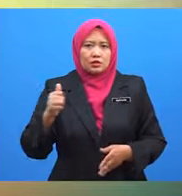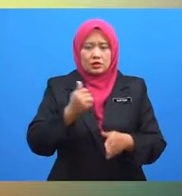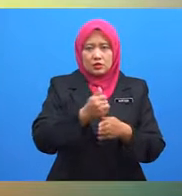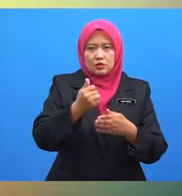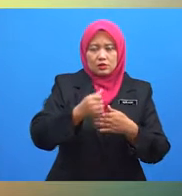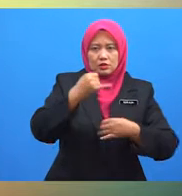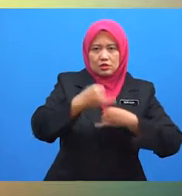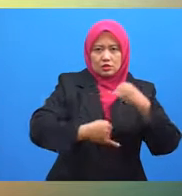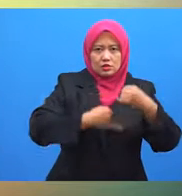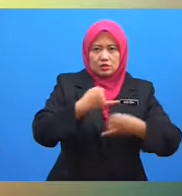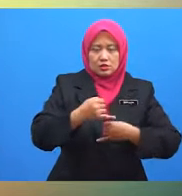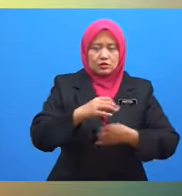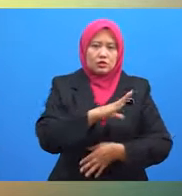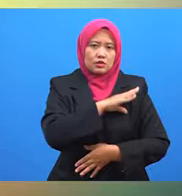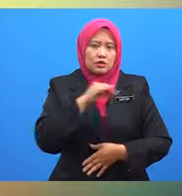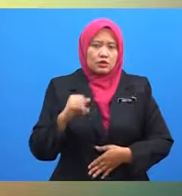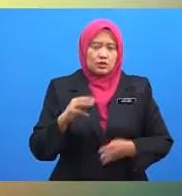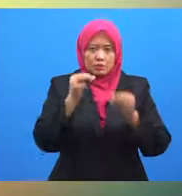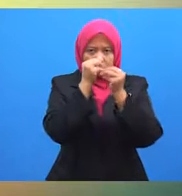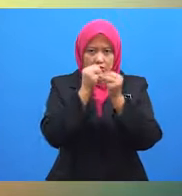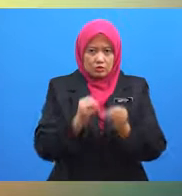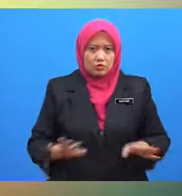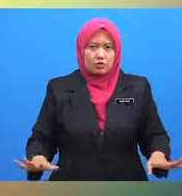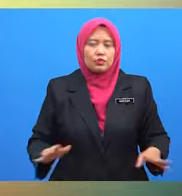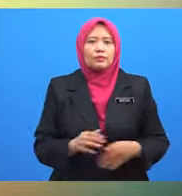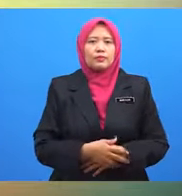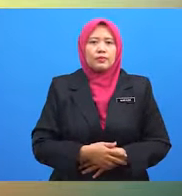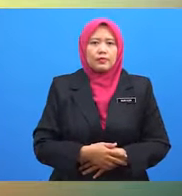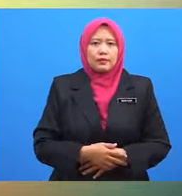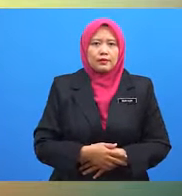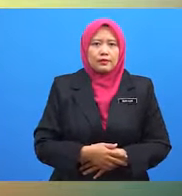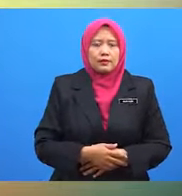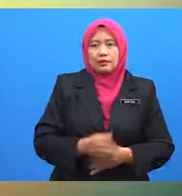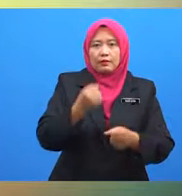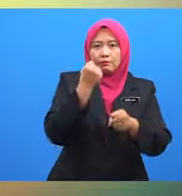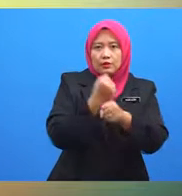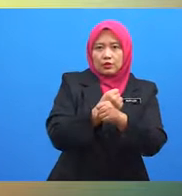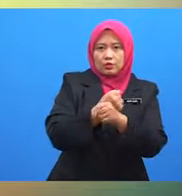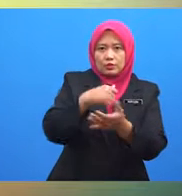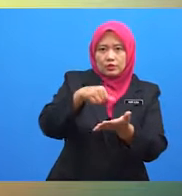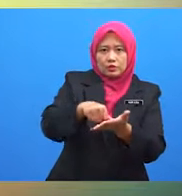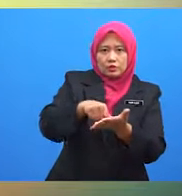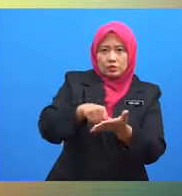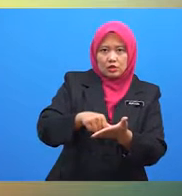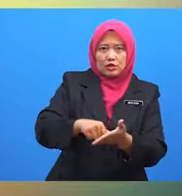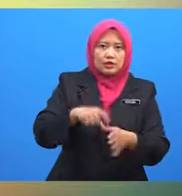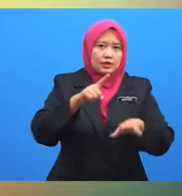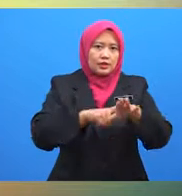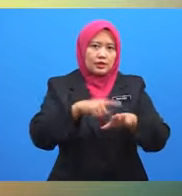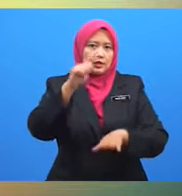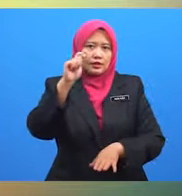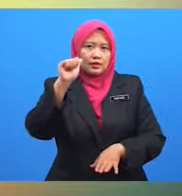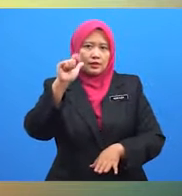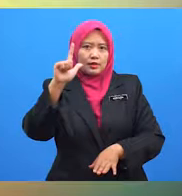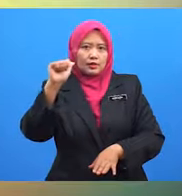makmur. Batu bersurat Talang Tua ditemukan oleh S.C. Wisternack pada tahun